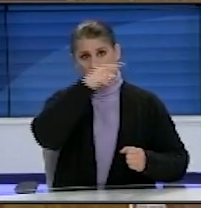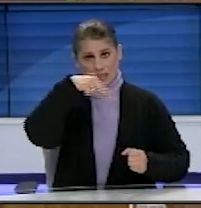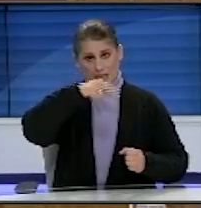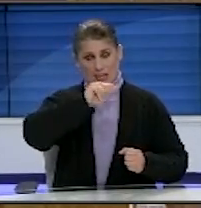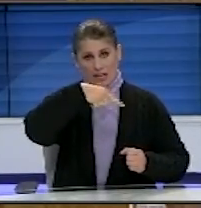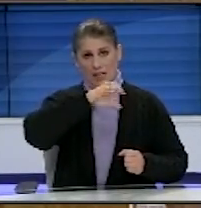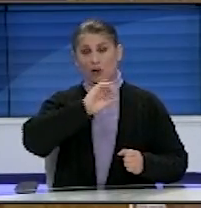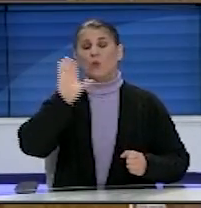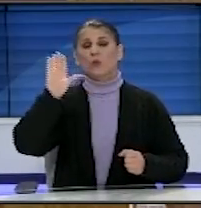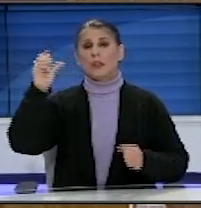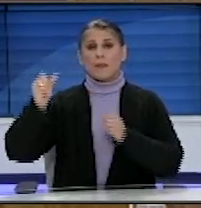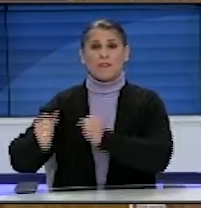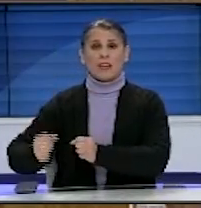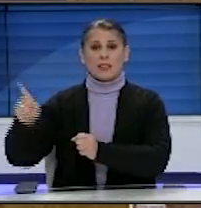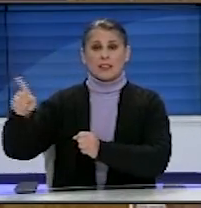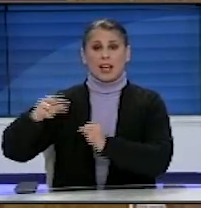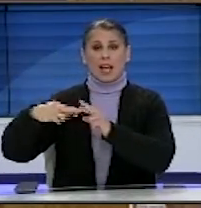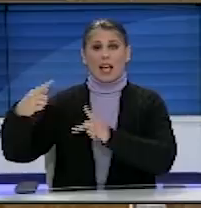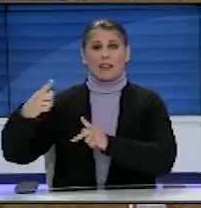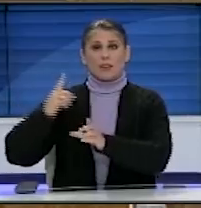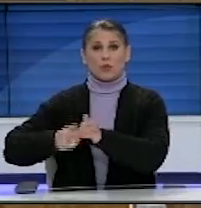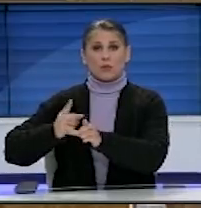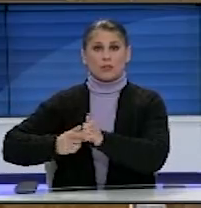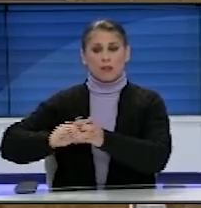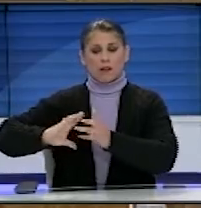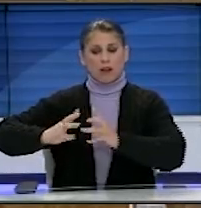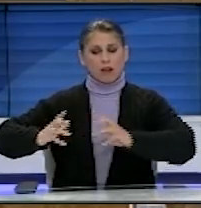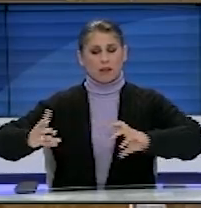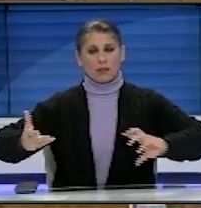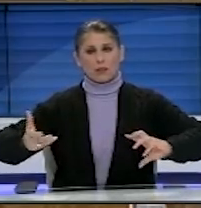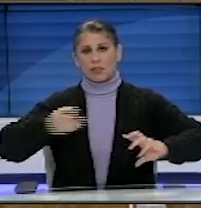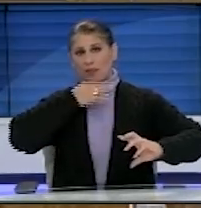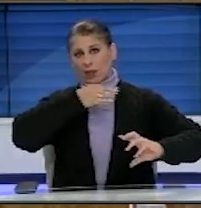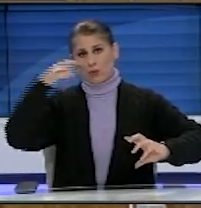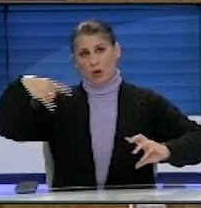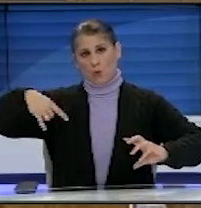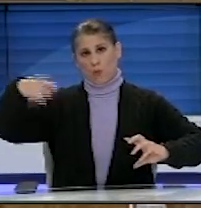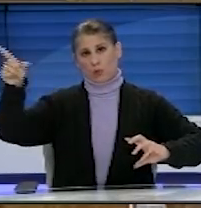Αμερικανοατοϊκών, ούτε με βάση την αντικομουνιστική παραχάραξη και την αφήγηση του Πούτιν,